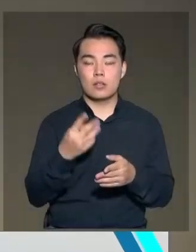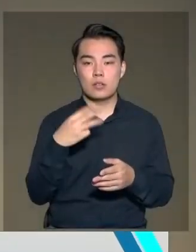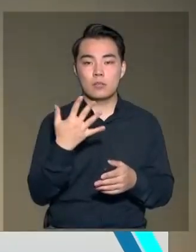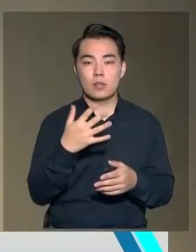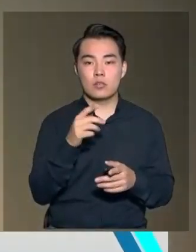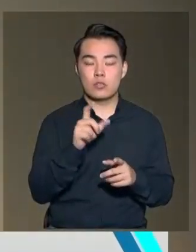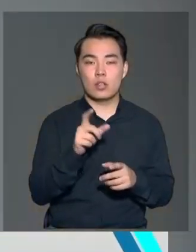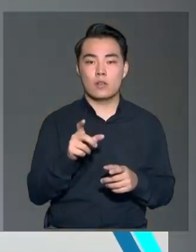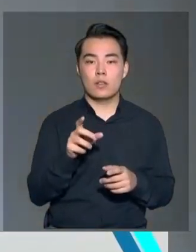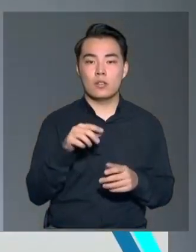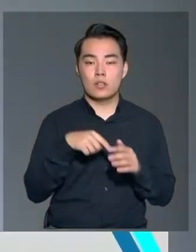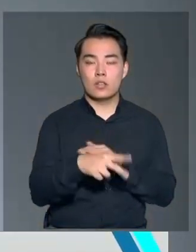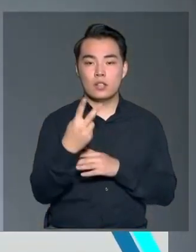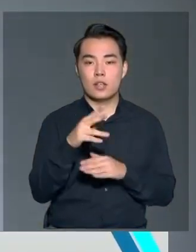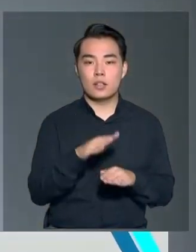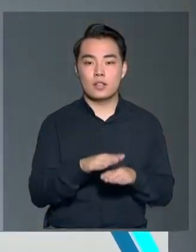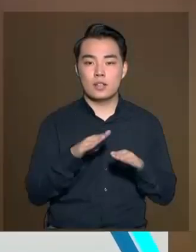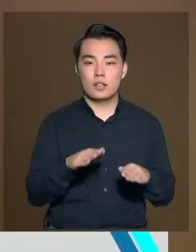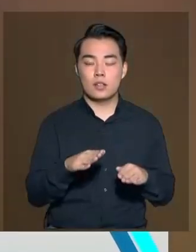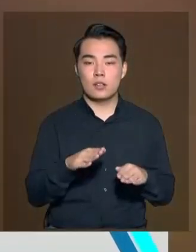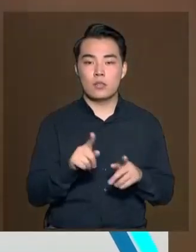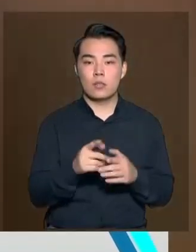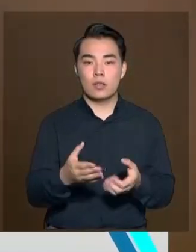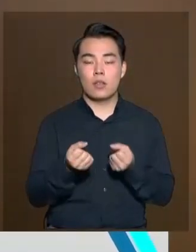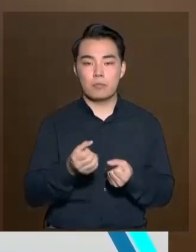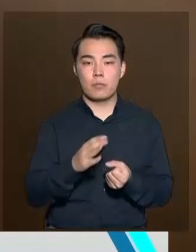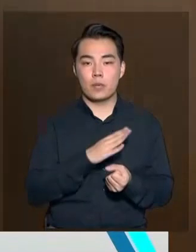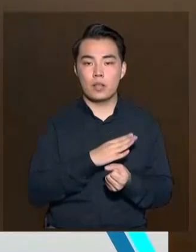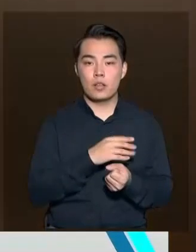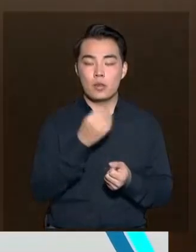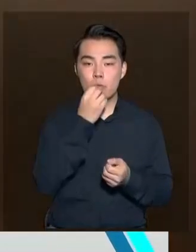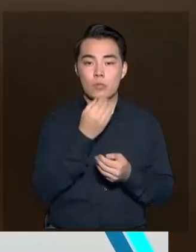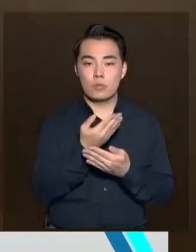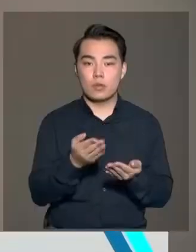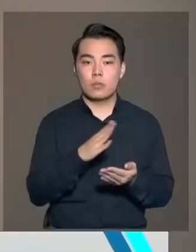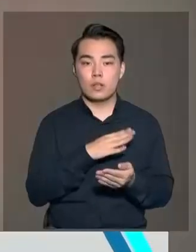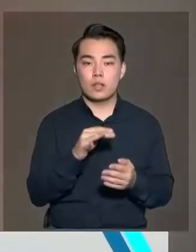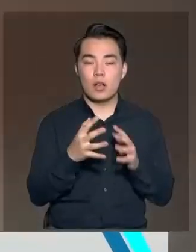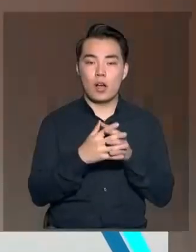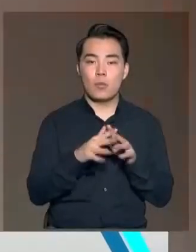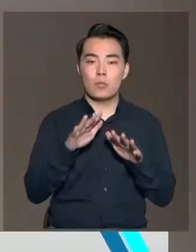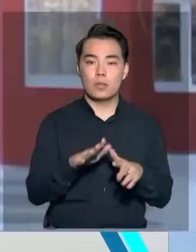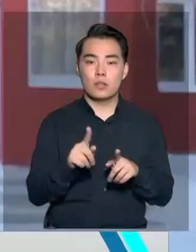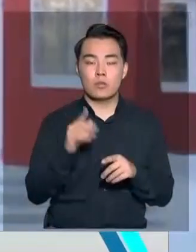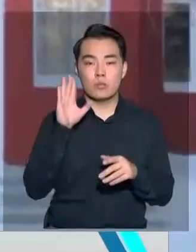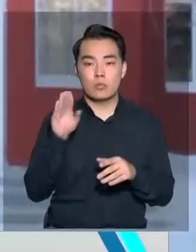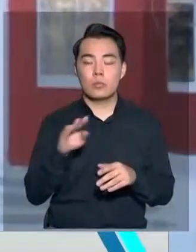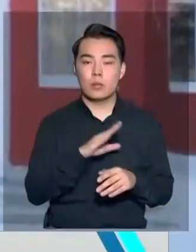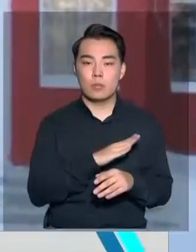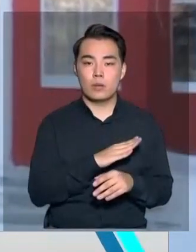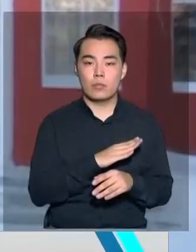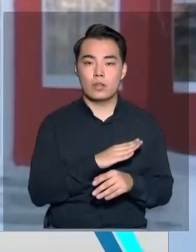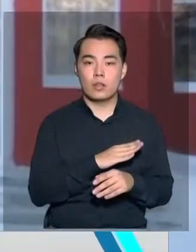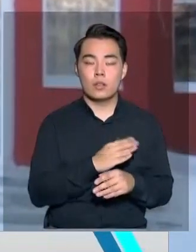35 адамды, оның ішінде 2 баланы эвакуациялады. Оларды тамақтандырып, ауылдың мешітіне түнеуге орналастырған. Өткен